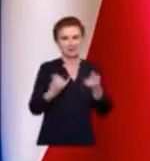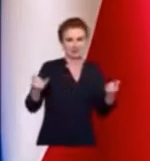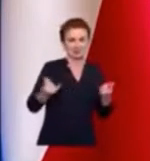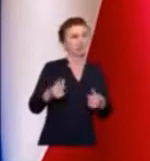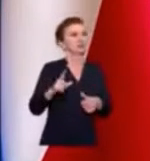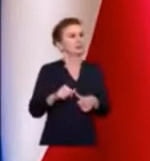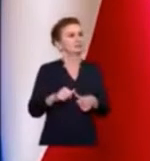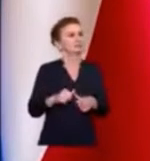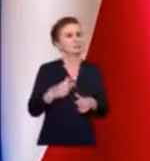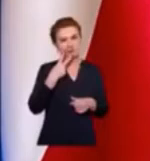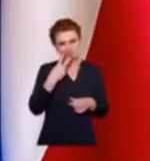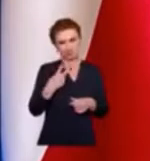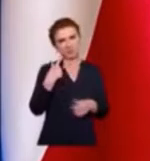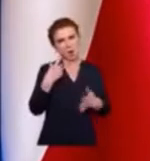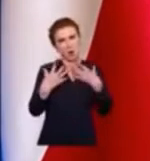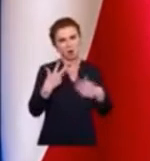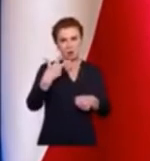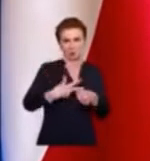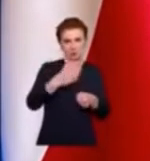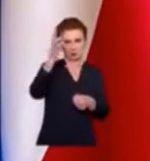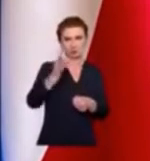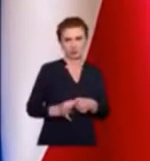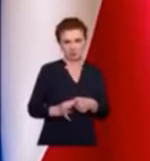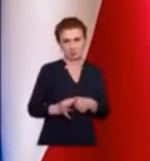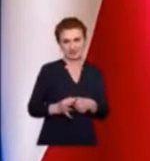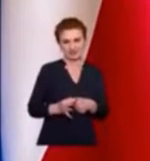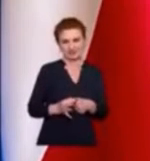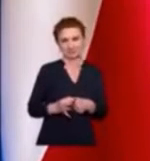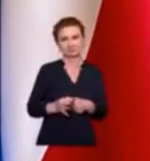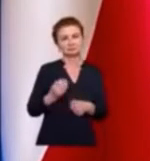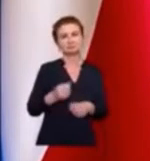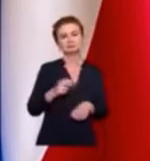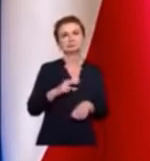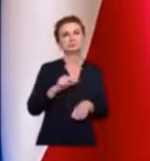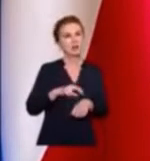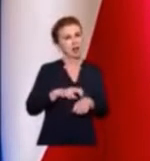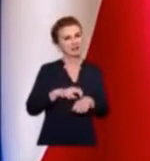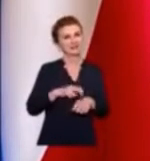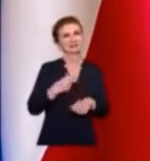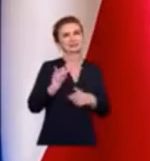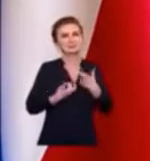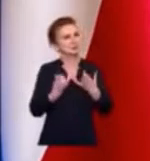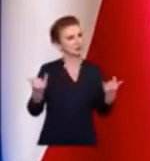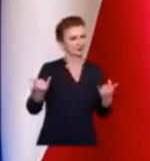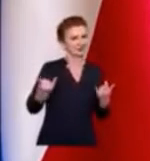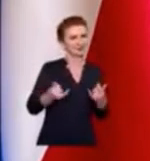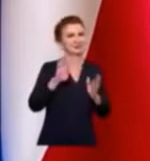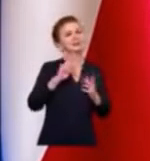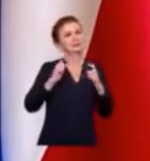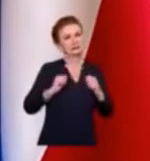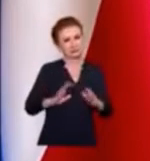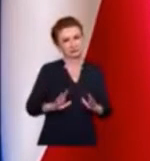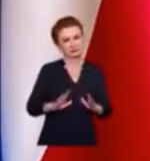około 30% tej działalności medycznej zostało spowolnione. Chcielibyśmy, żeby już